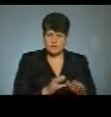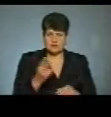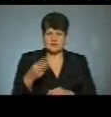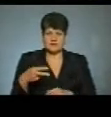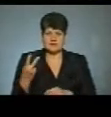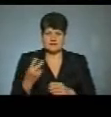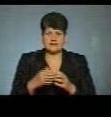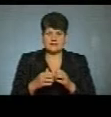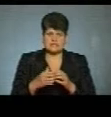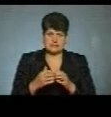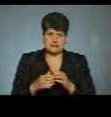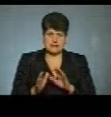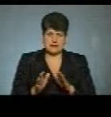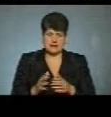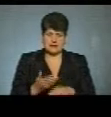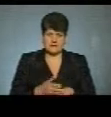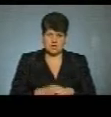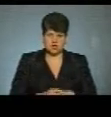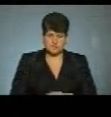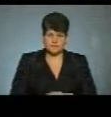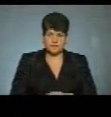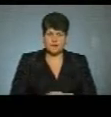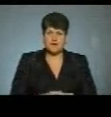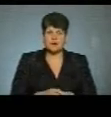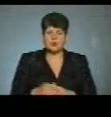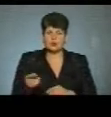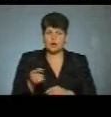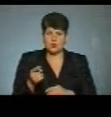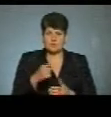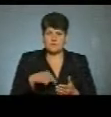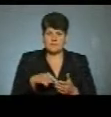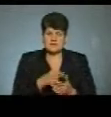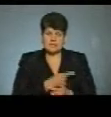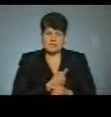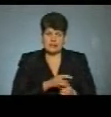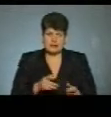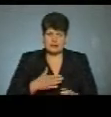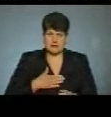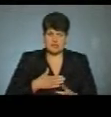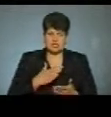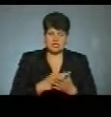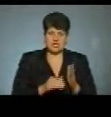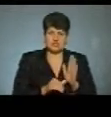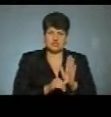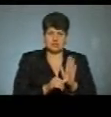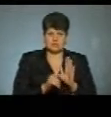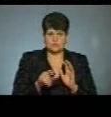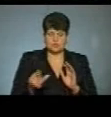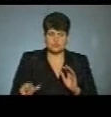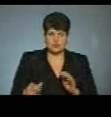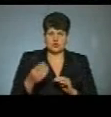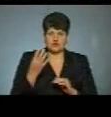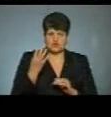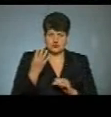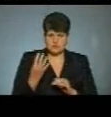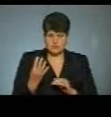– середній ступінь важкості. У Тернопільській міській лікарні наших є там 6 пацієнтів, 4 з